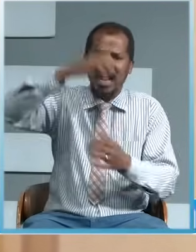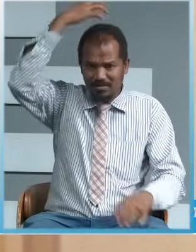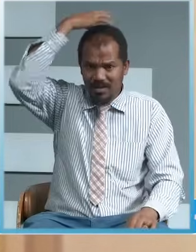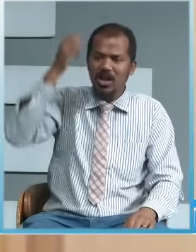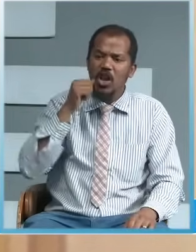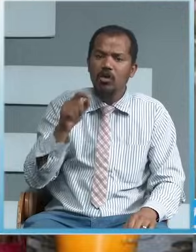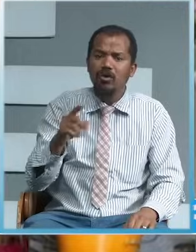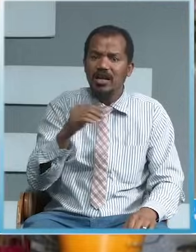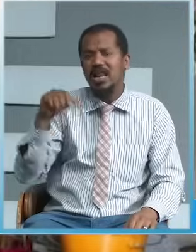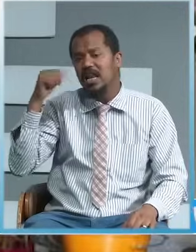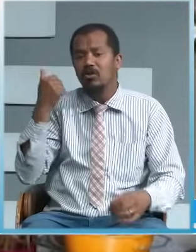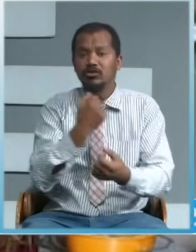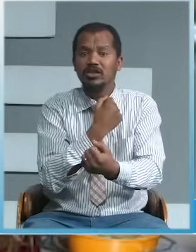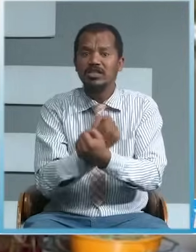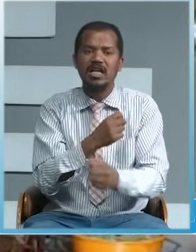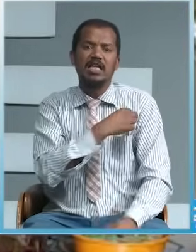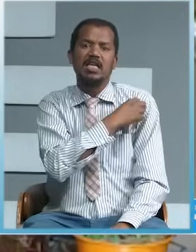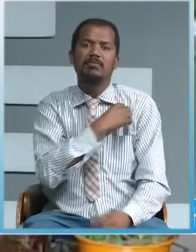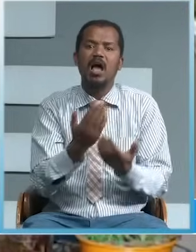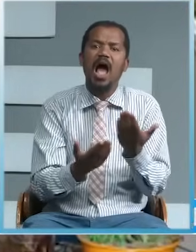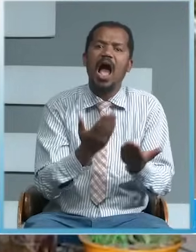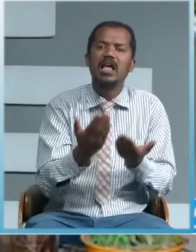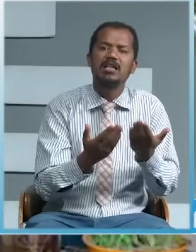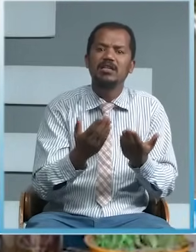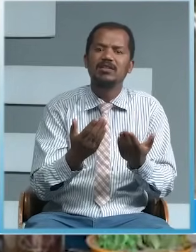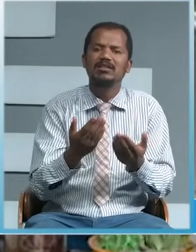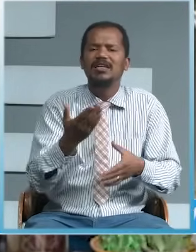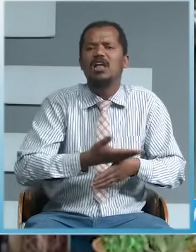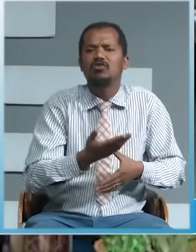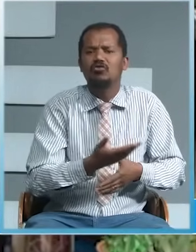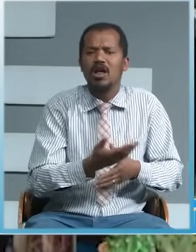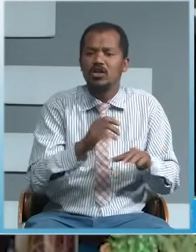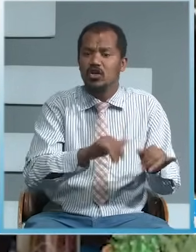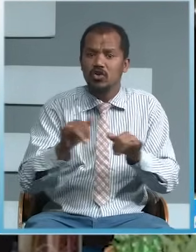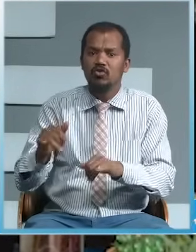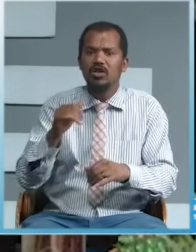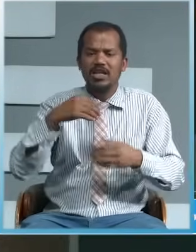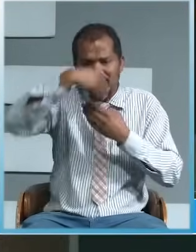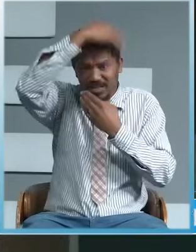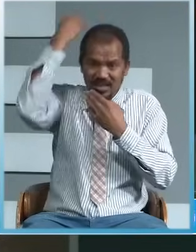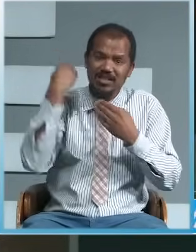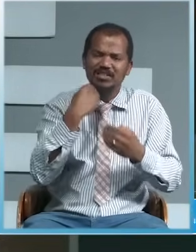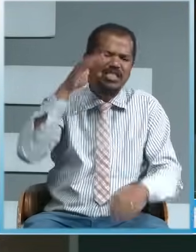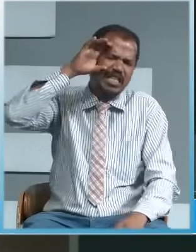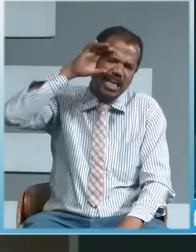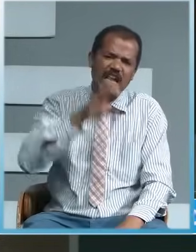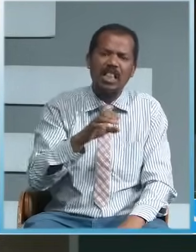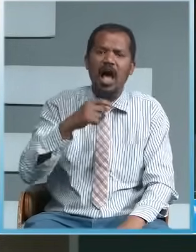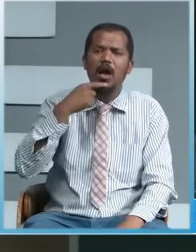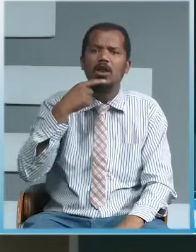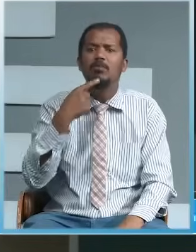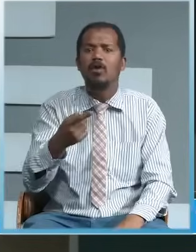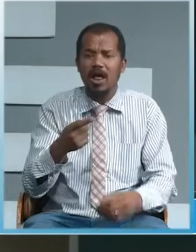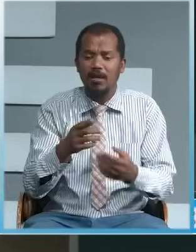የኢራን መንግስት ለሷና ለሌሎች ታራሚዎች የህክምና አገልግሎት ነፍጓል እንዲሁም ሂጃብ መልበስ ግዴታ አድርጓል